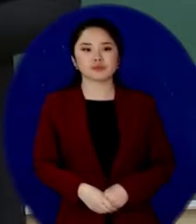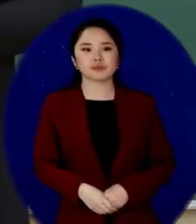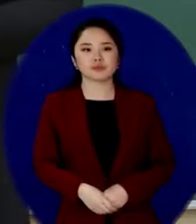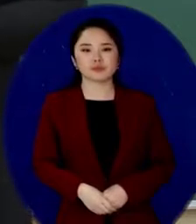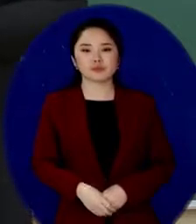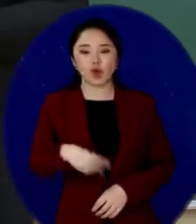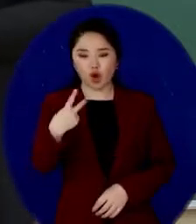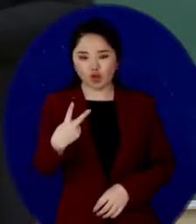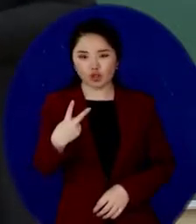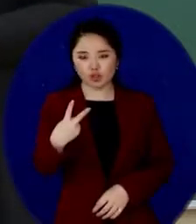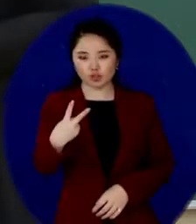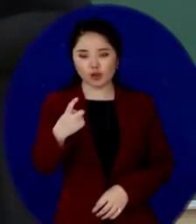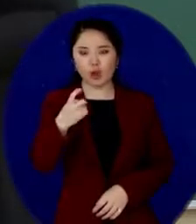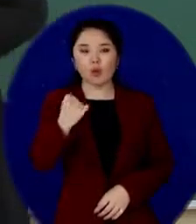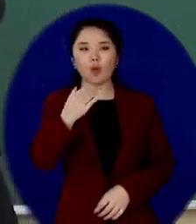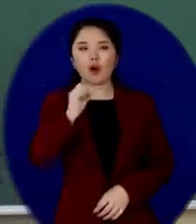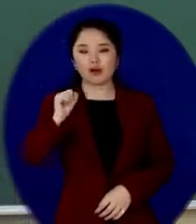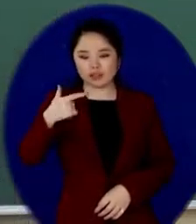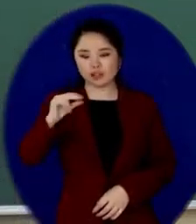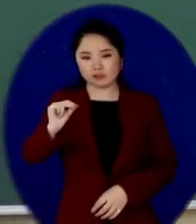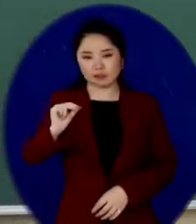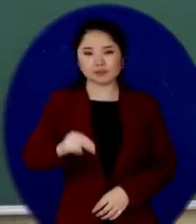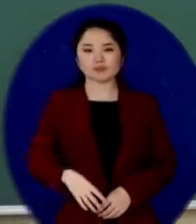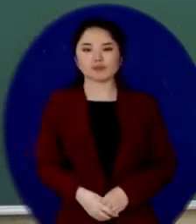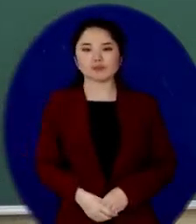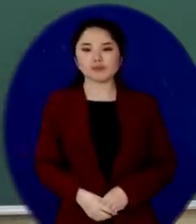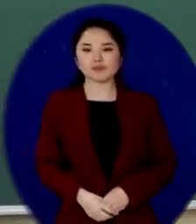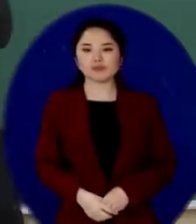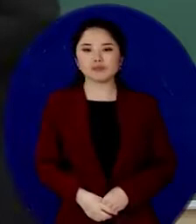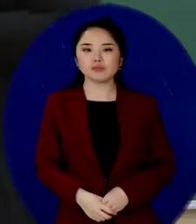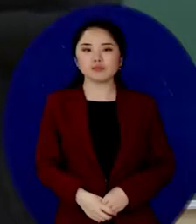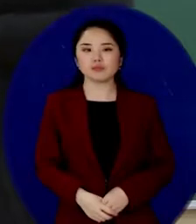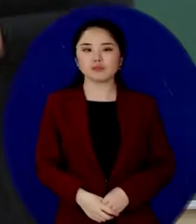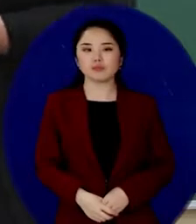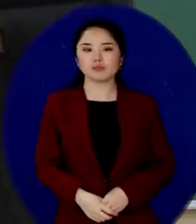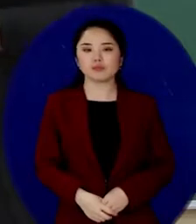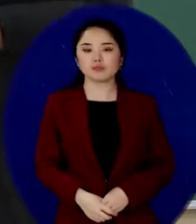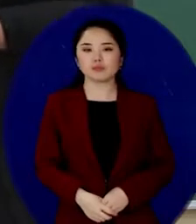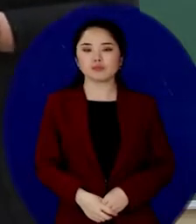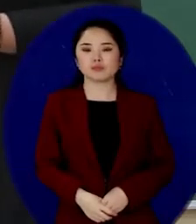2-т хуваасан. Хуваагч